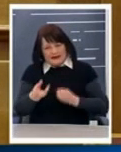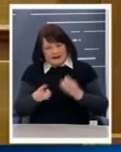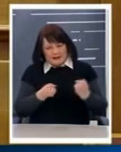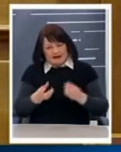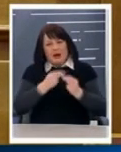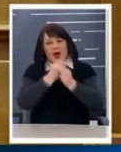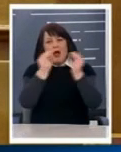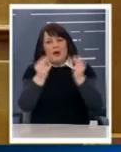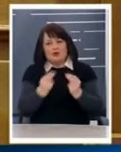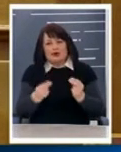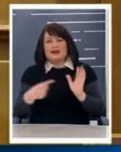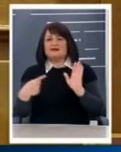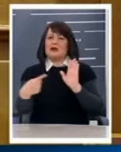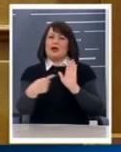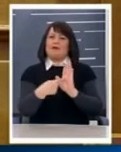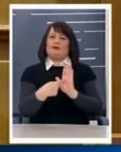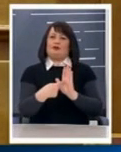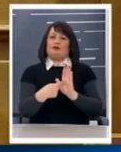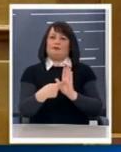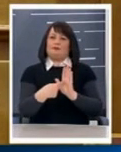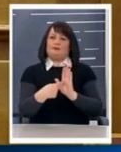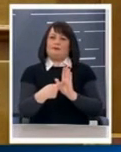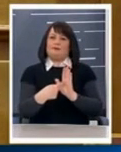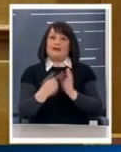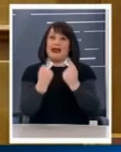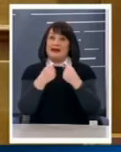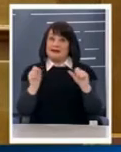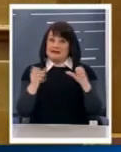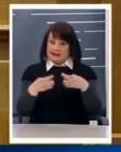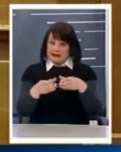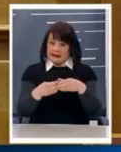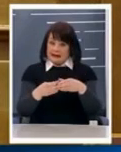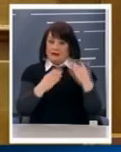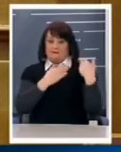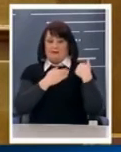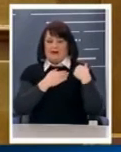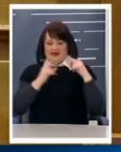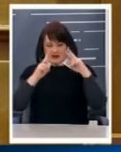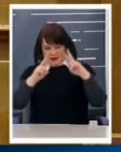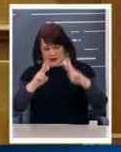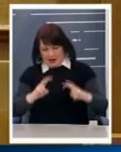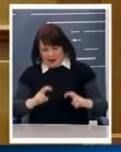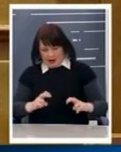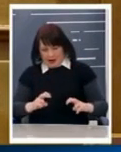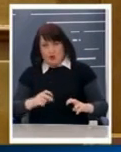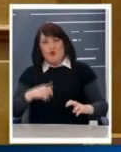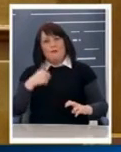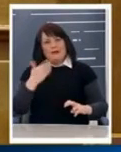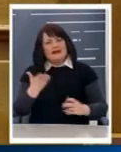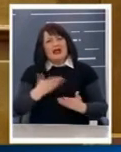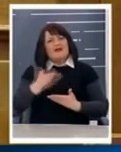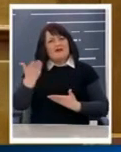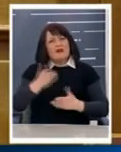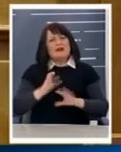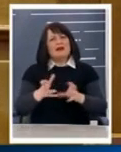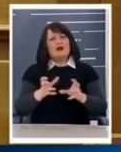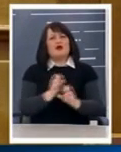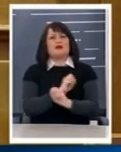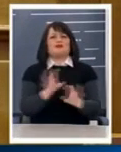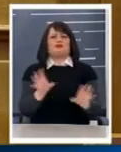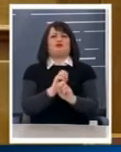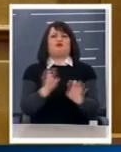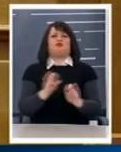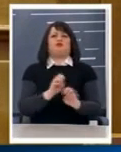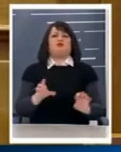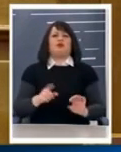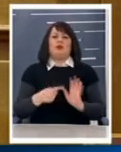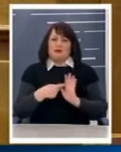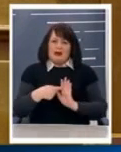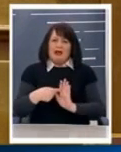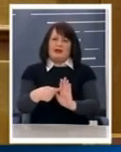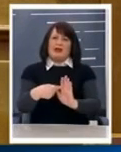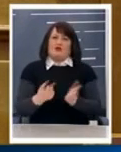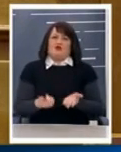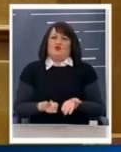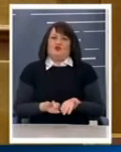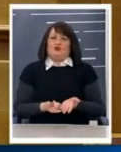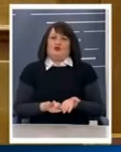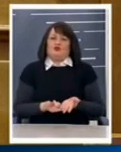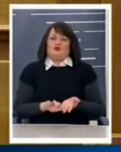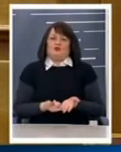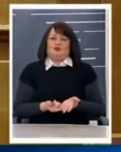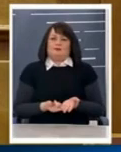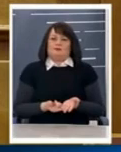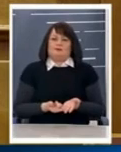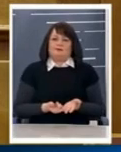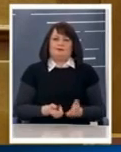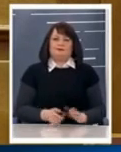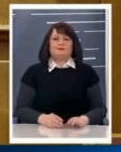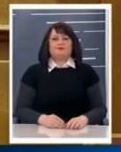ευρήματα, βρήκα αυτό. Να το ελέγχει η ανεξάρτητη αρχή και να το μεταδίδει καθημερινή. Να το μεταδίδει η άλλη εφημερίδα, η απογευματινή,